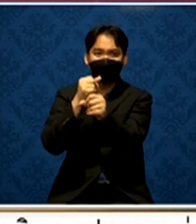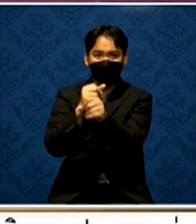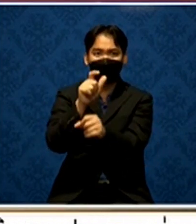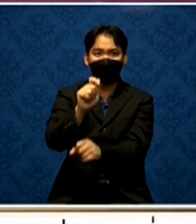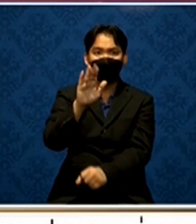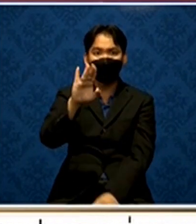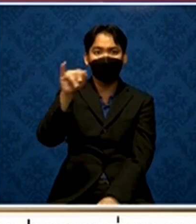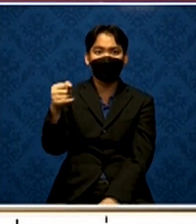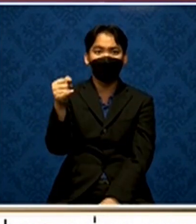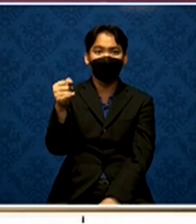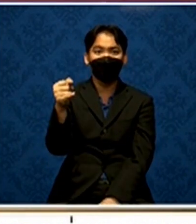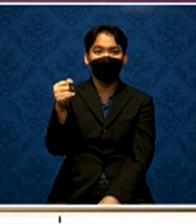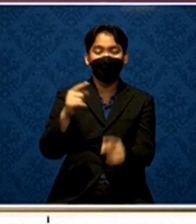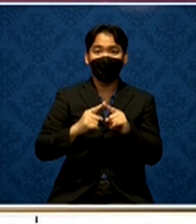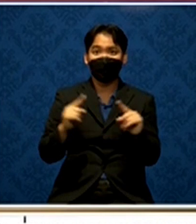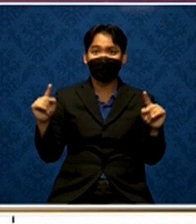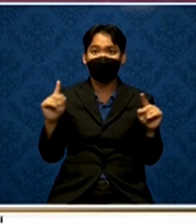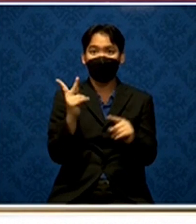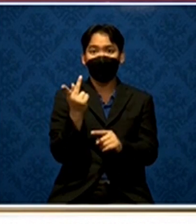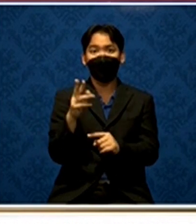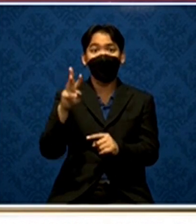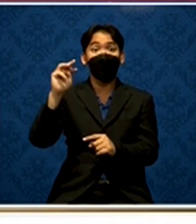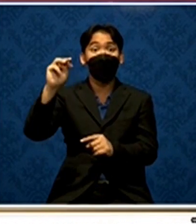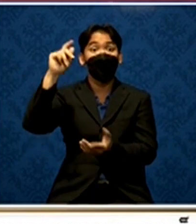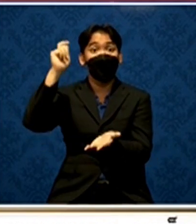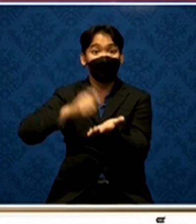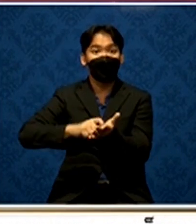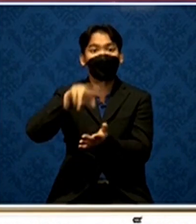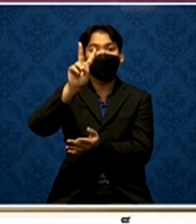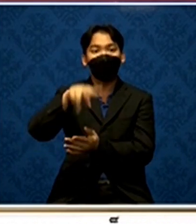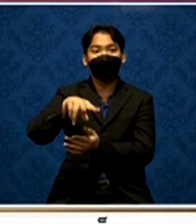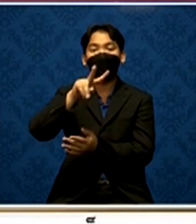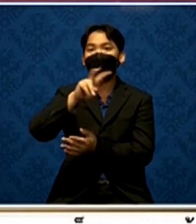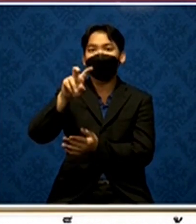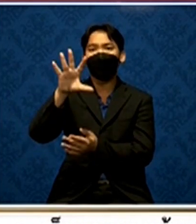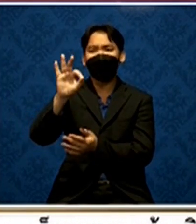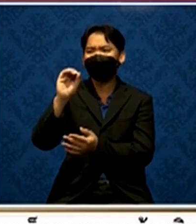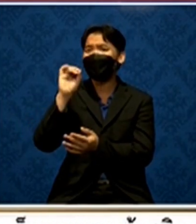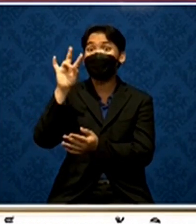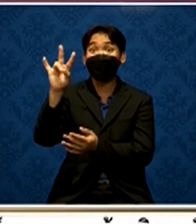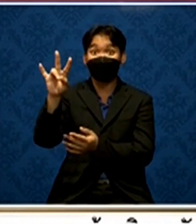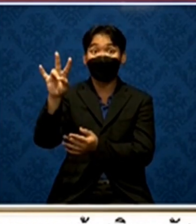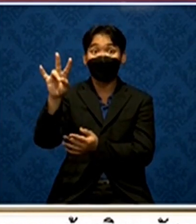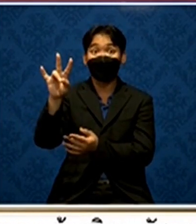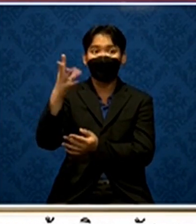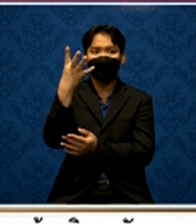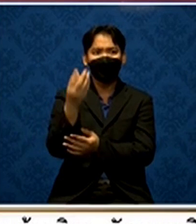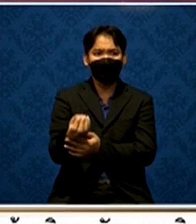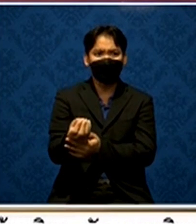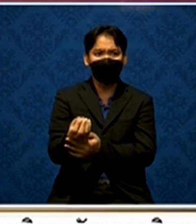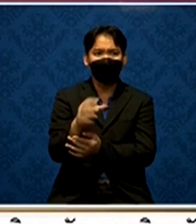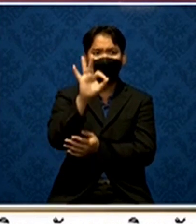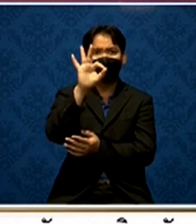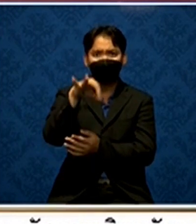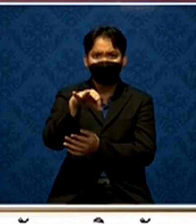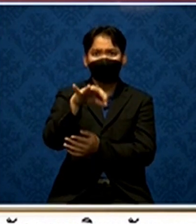จ.แต่มติครม.อนุมัติเพียงแค่ 2,297 คนคงเหลือบุคลากร 9,752 คนที่ยังไ